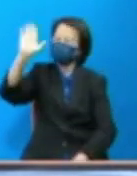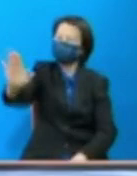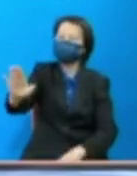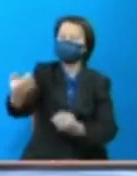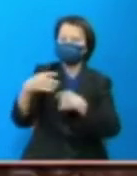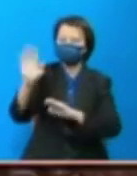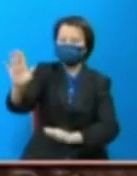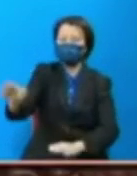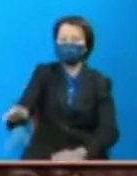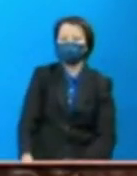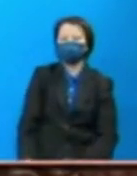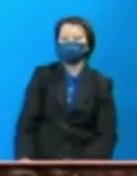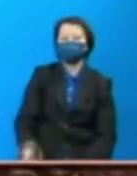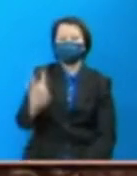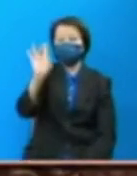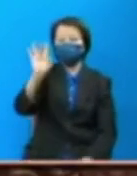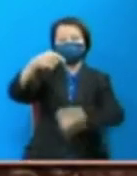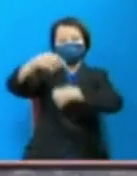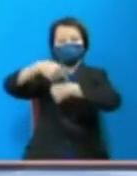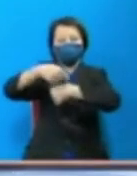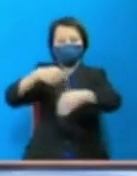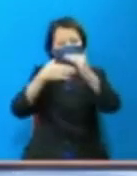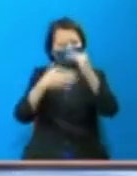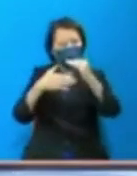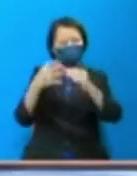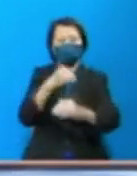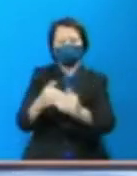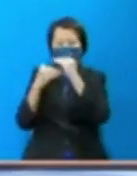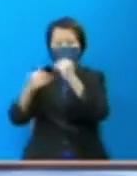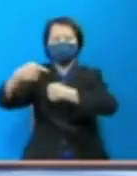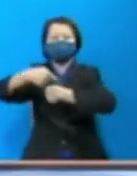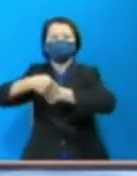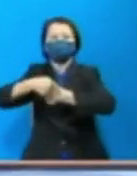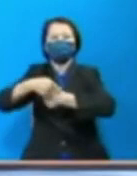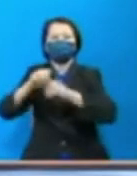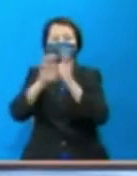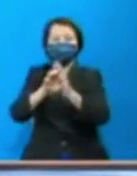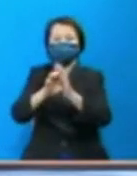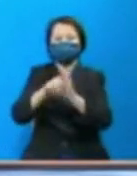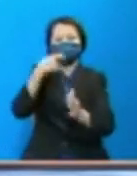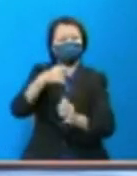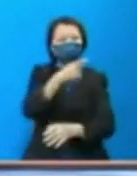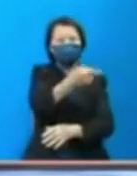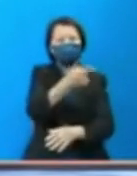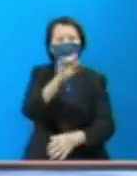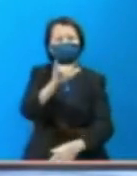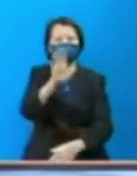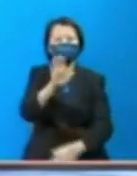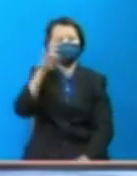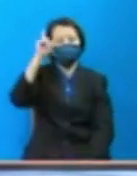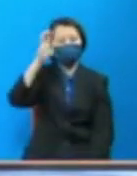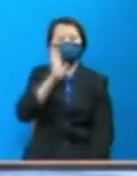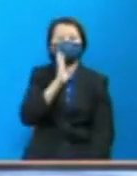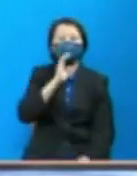Bentar ini nantinya 11 masuk Hai dan juga Khan masuk sebagai contoh disebut seni oleh Joe macho